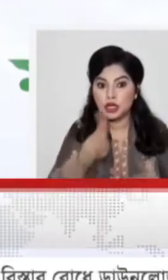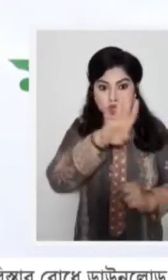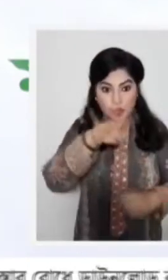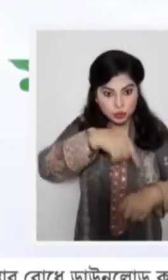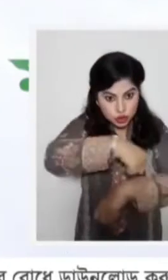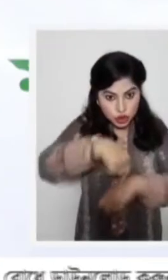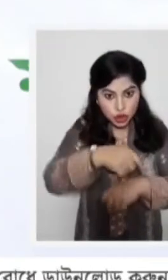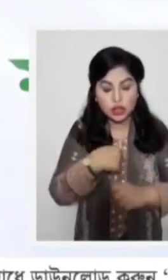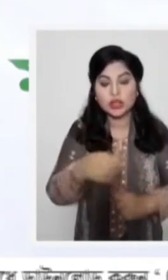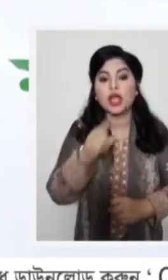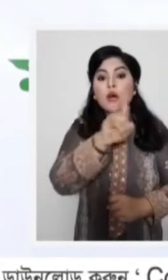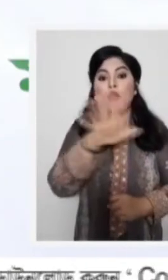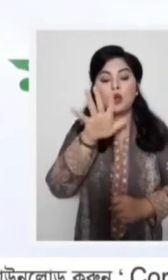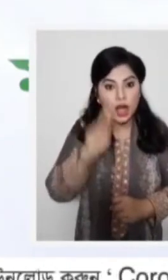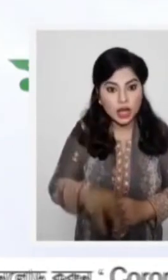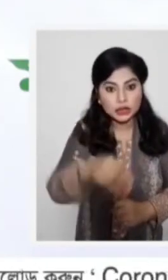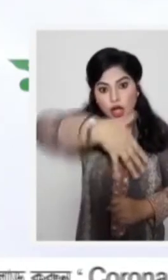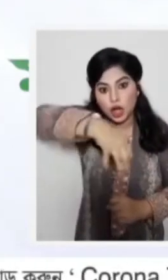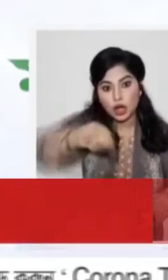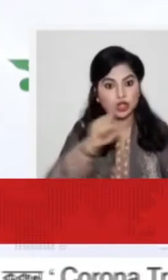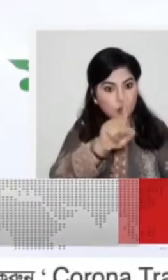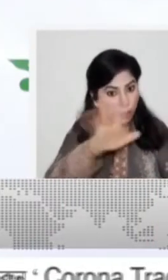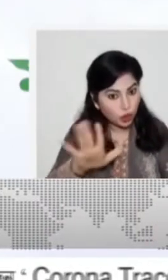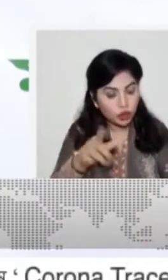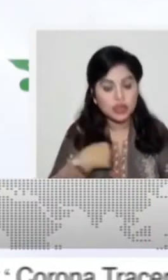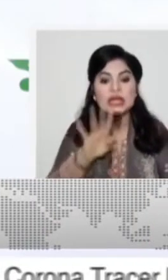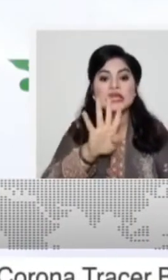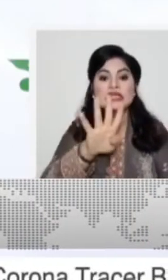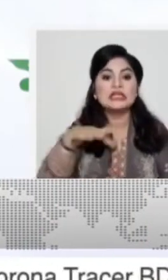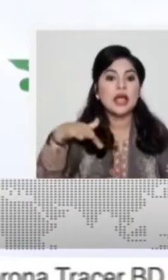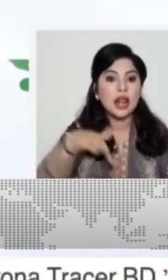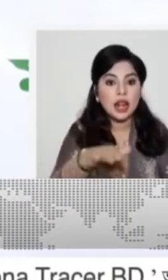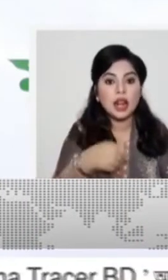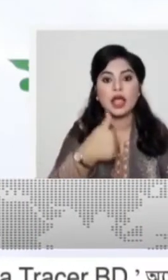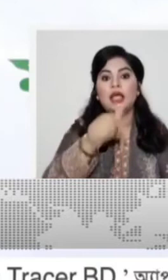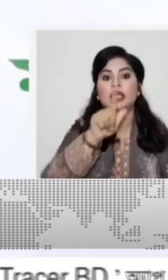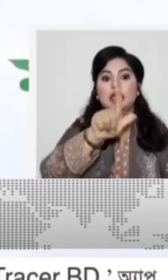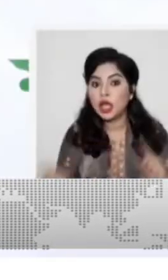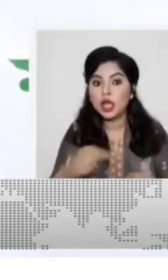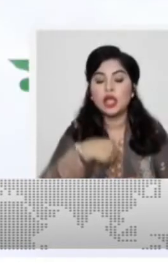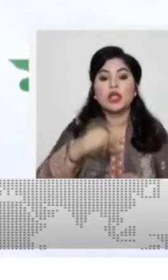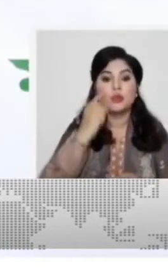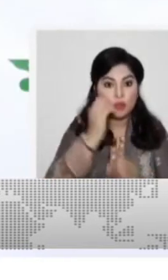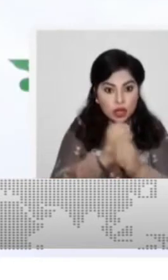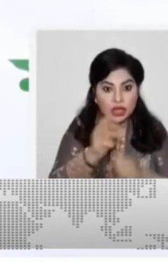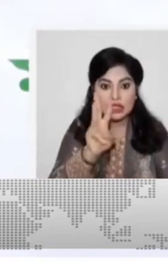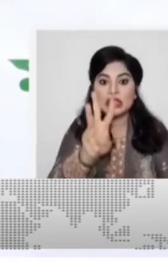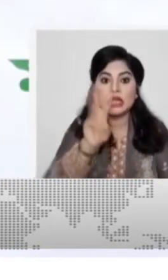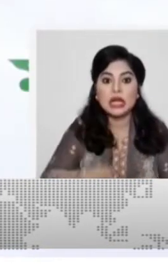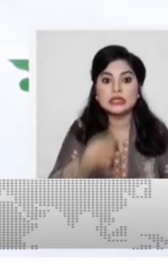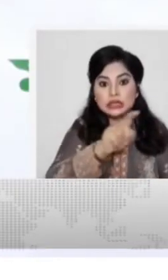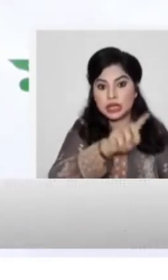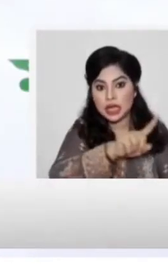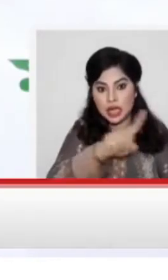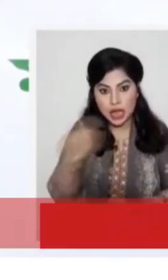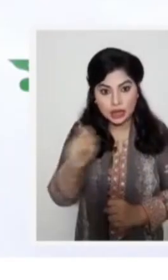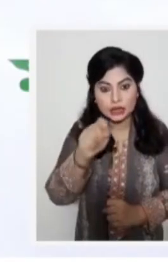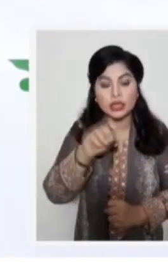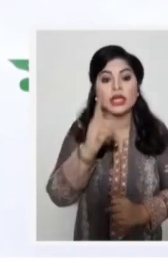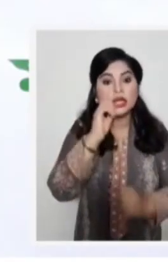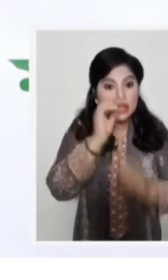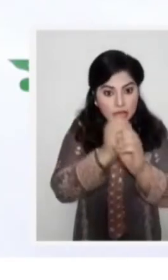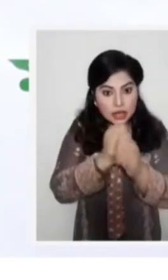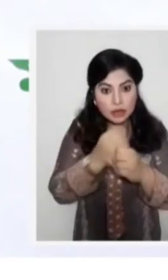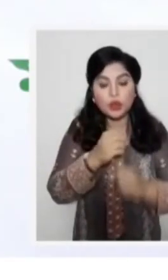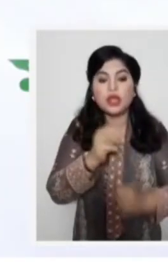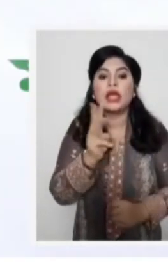১৬৯৫০টি। গত ২৪ ঘন্টায় পরীক্ষা হয়েছে ১৫৯৯০টি এবং গত ২৪ ঘন্টায় নমুনা যা পরীক্ষা হয়েছে